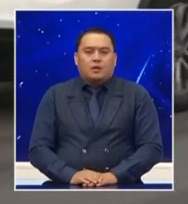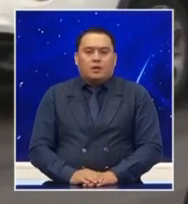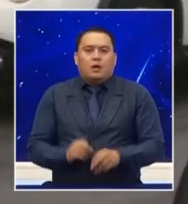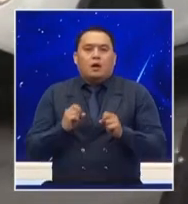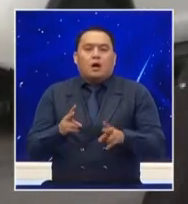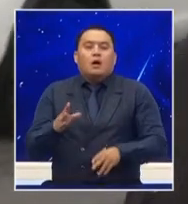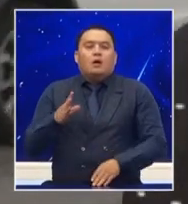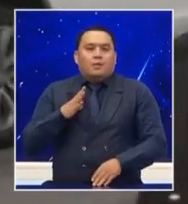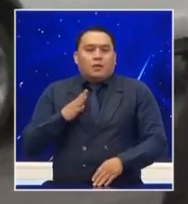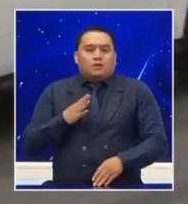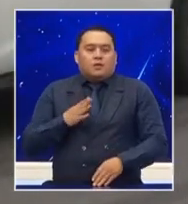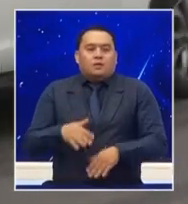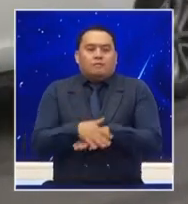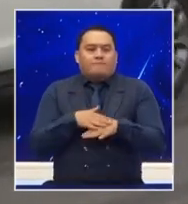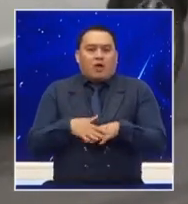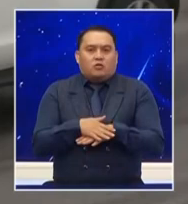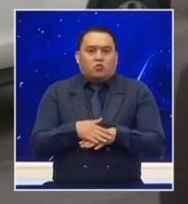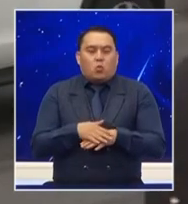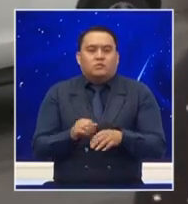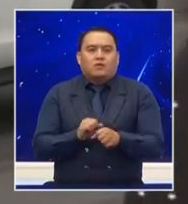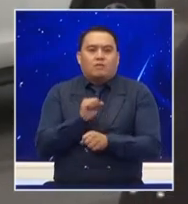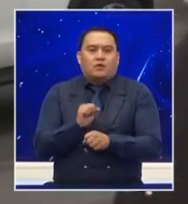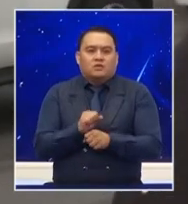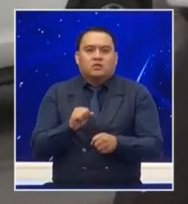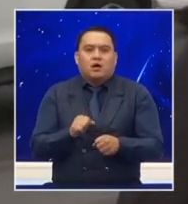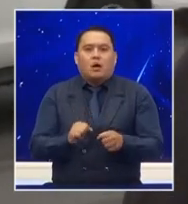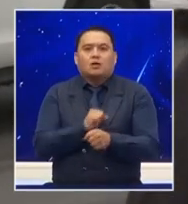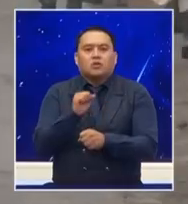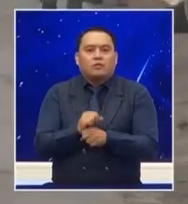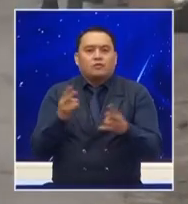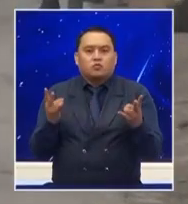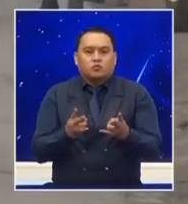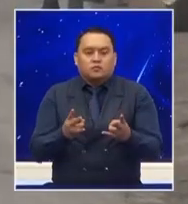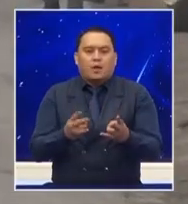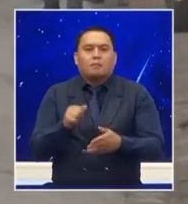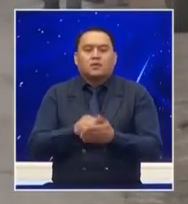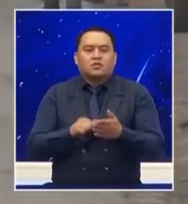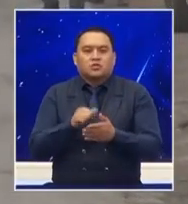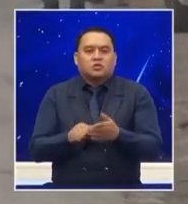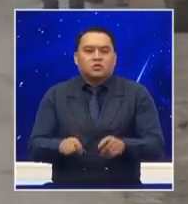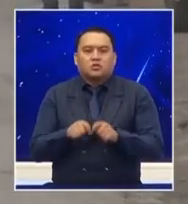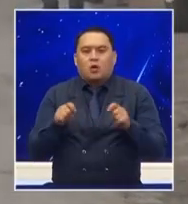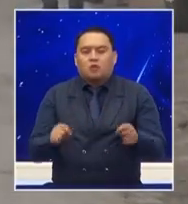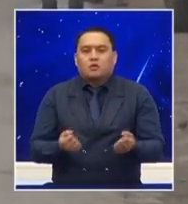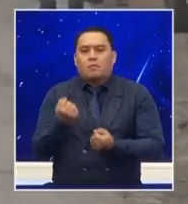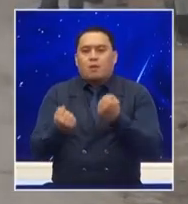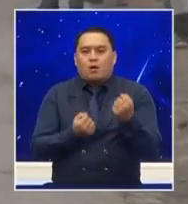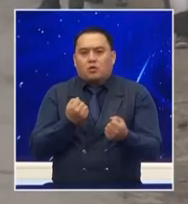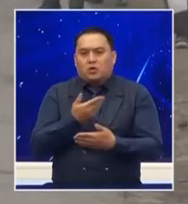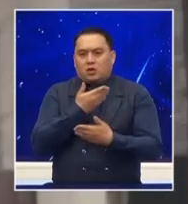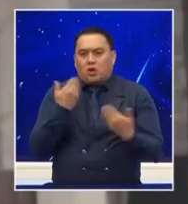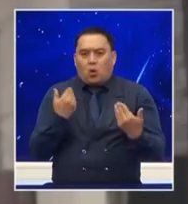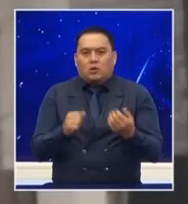теперь быть? Чтобы мы не толпились в одном месте у обочины, пусть сделают нам остановку. Еще одна причина образования автомобильных пробок –